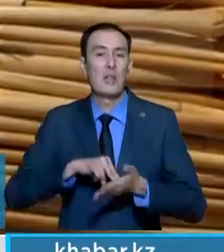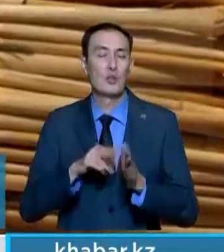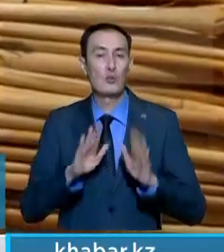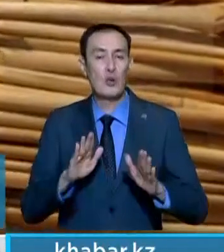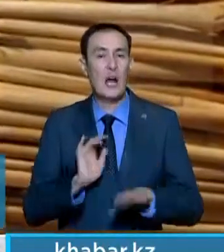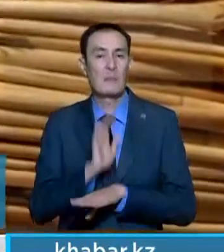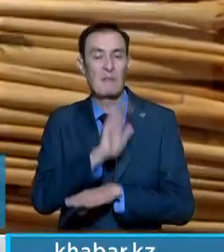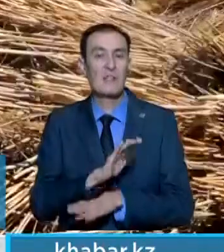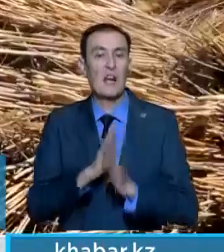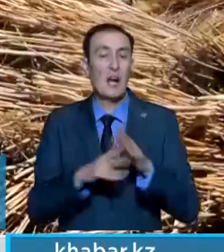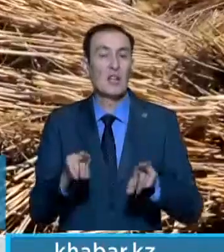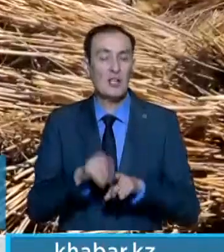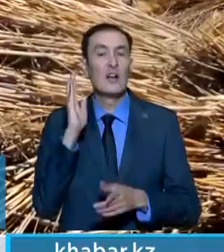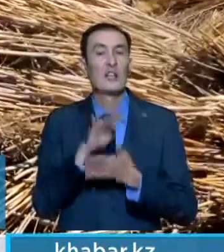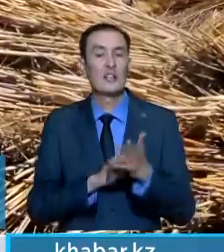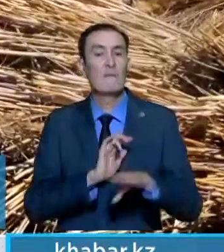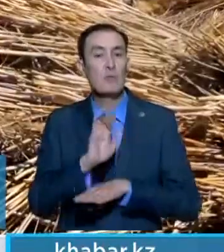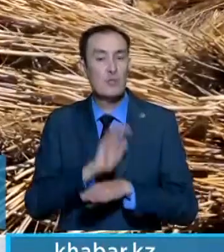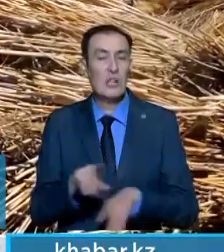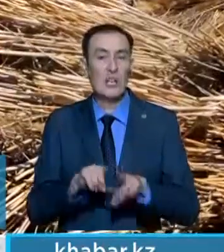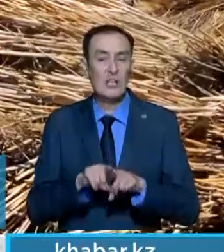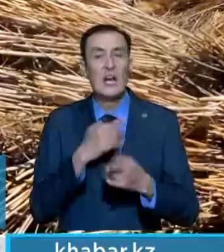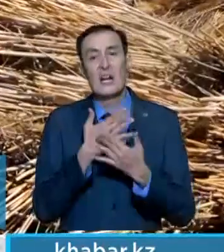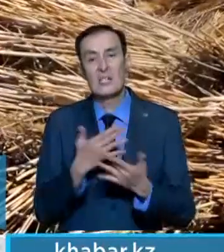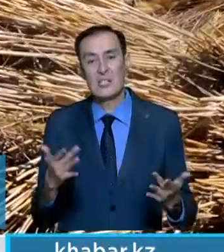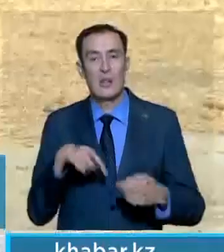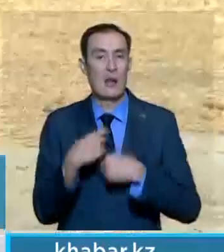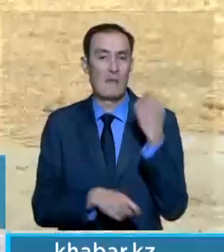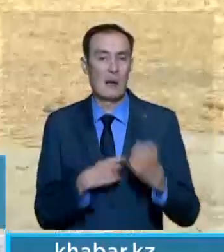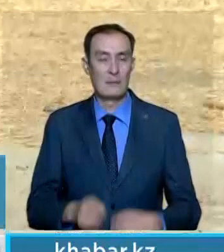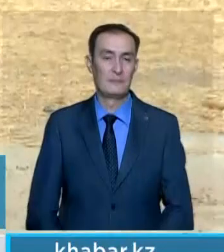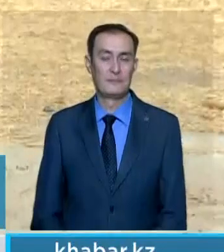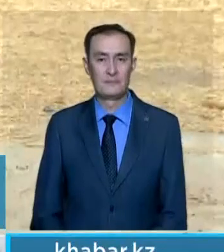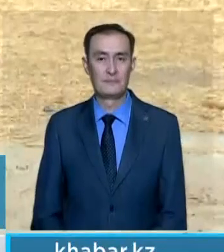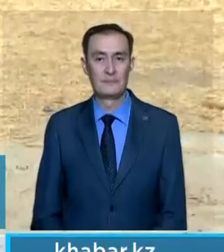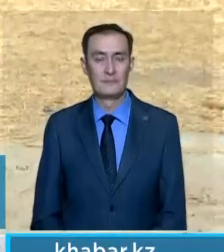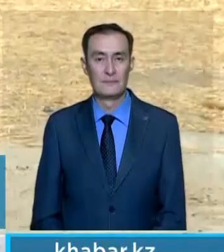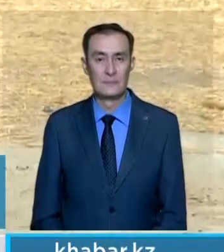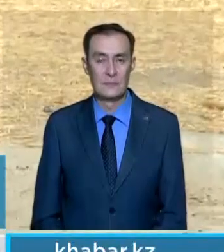только поставлять камыш, но и в дальнейшем производить из него различную продукцию.